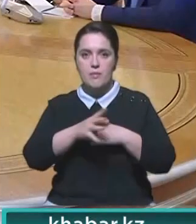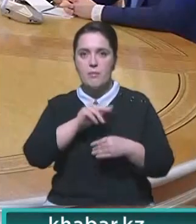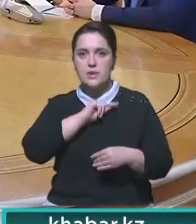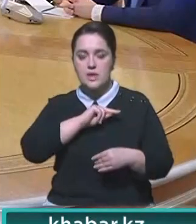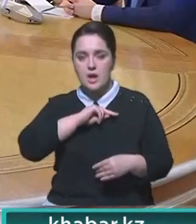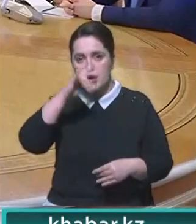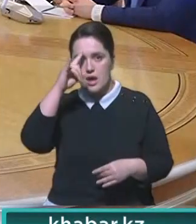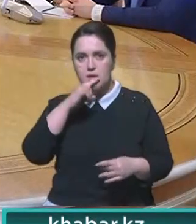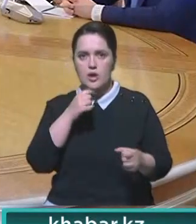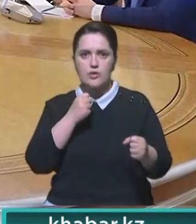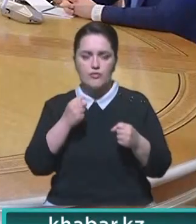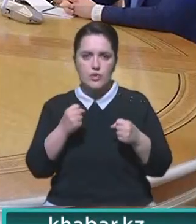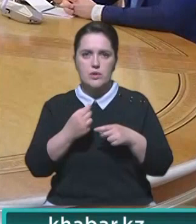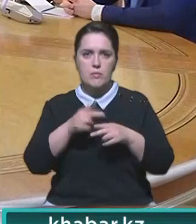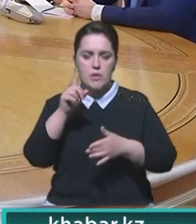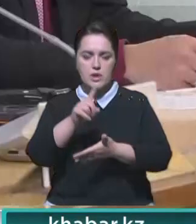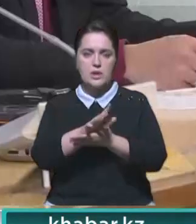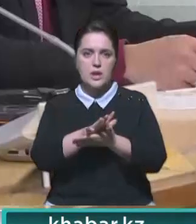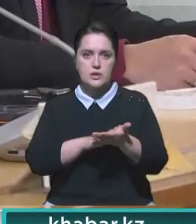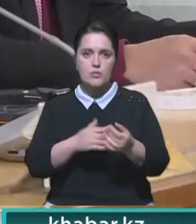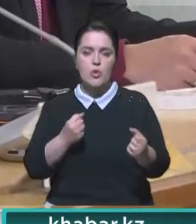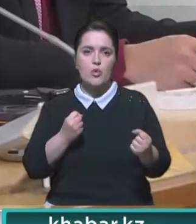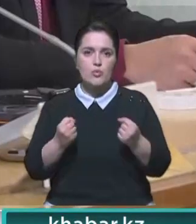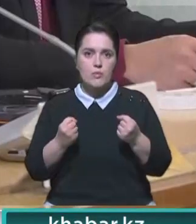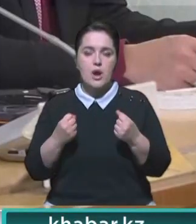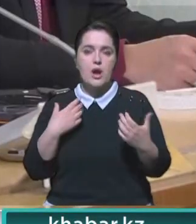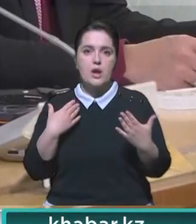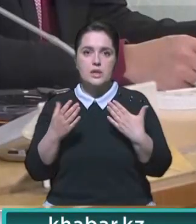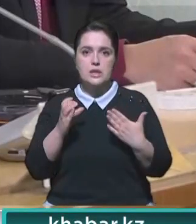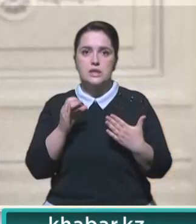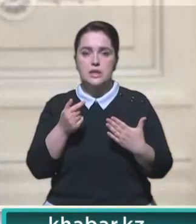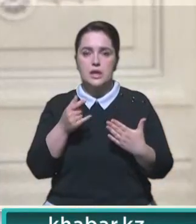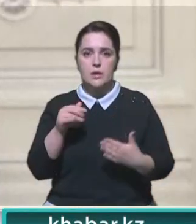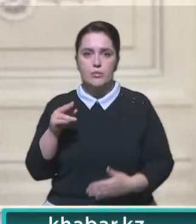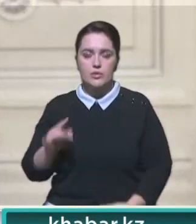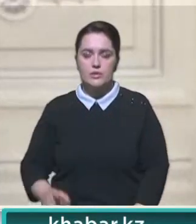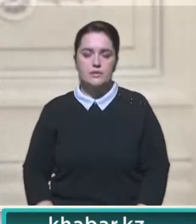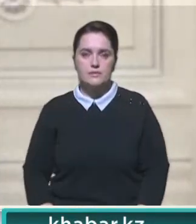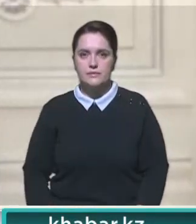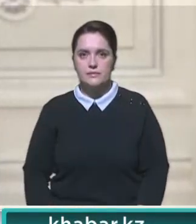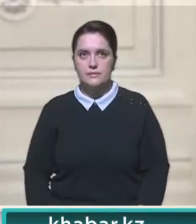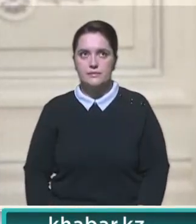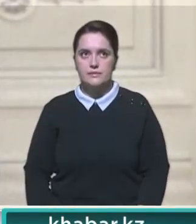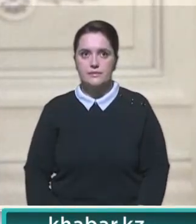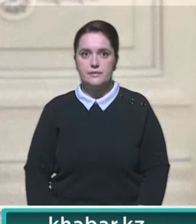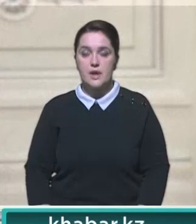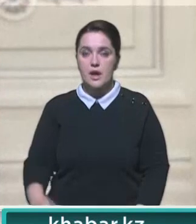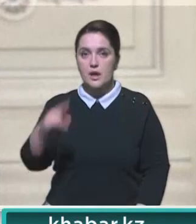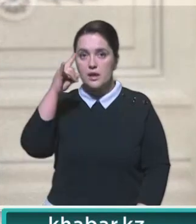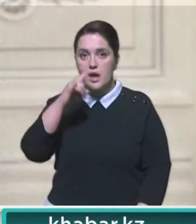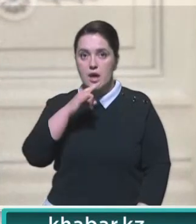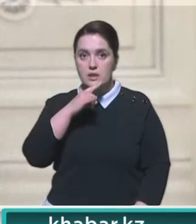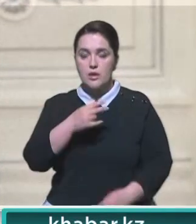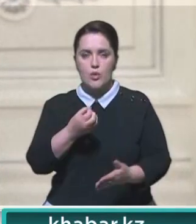Казахстан твёрдо привержен дальнейшему укреплению отношений сингапуром Казахстан является